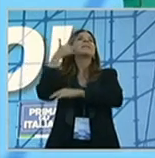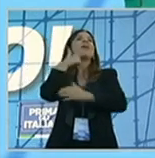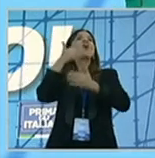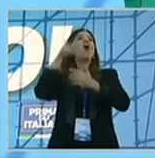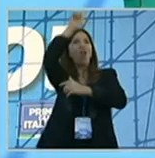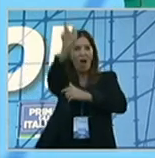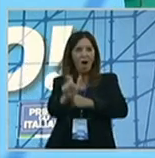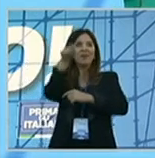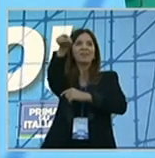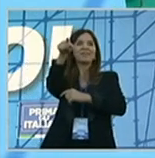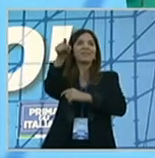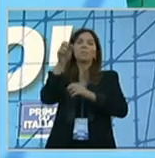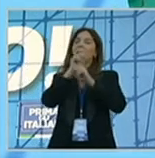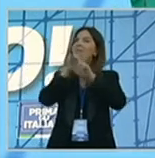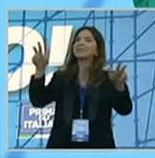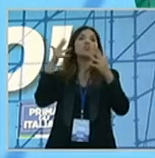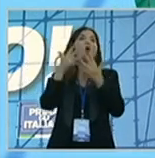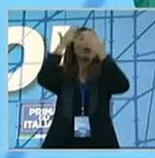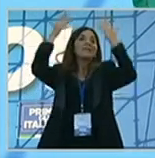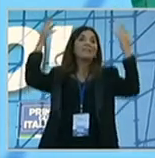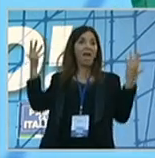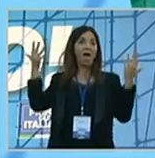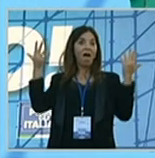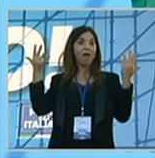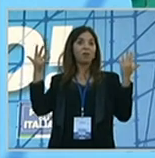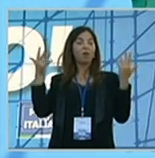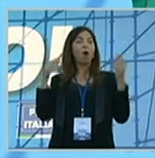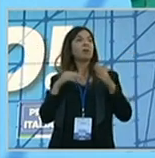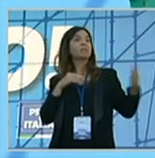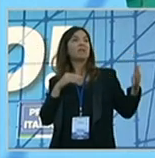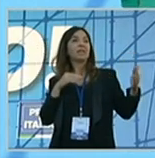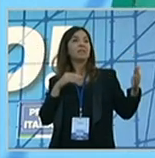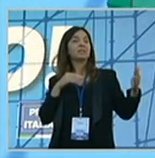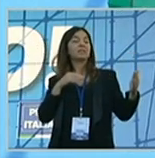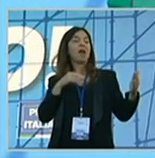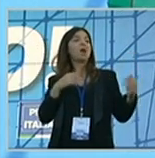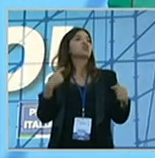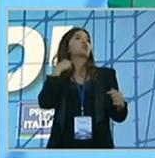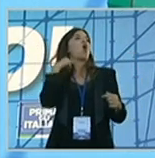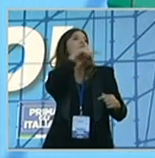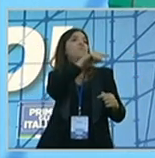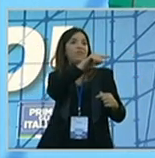È il segnale, cari compagni, che siete stati sconfitti dalla storia.